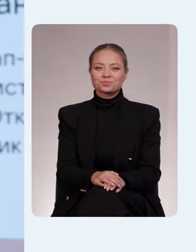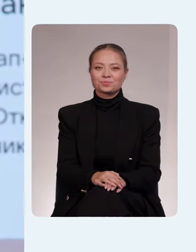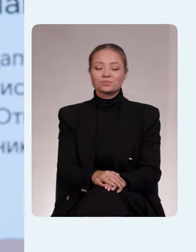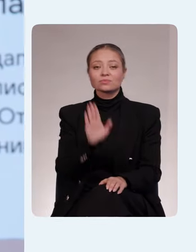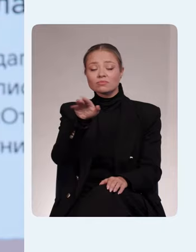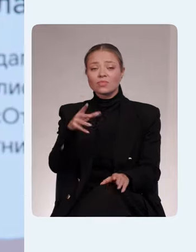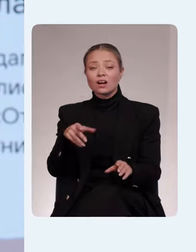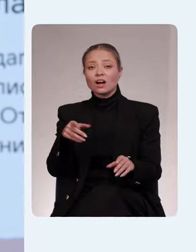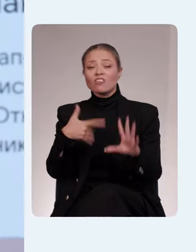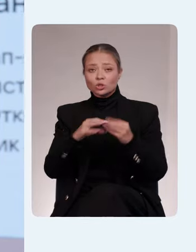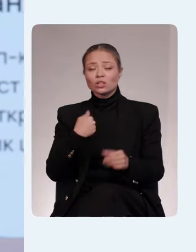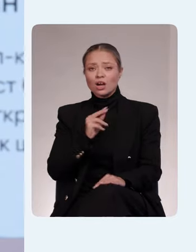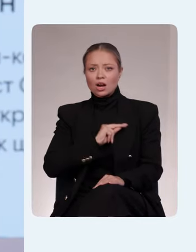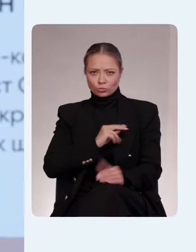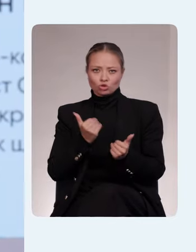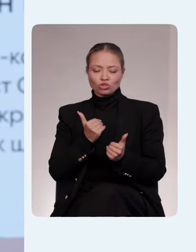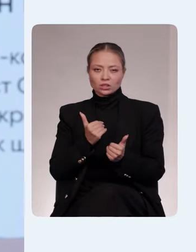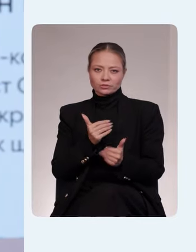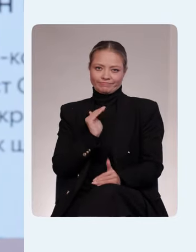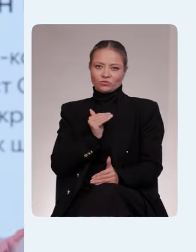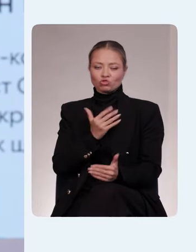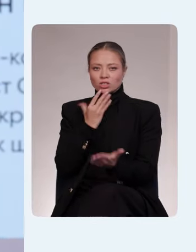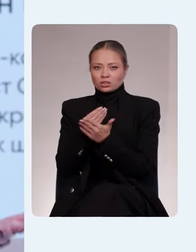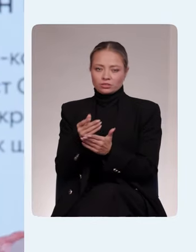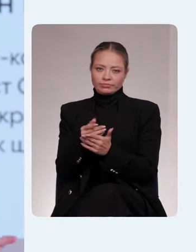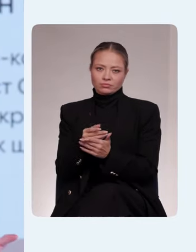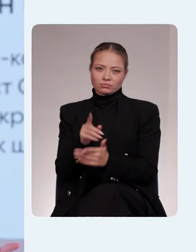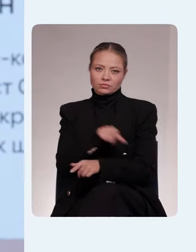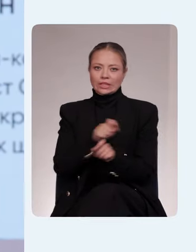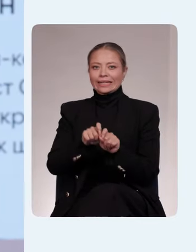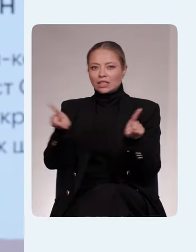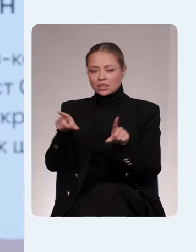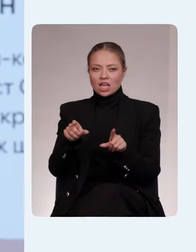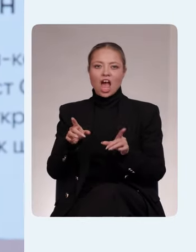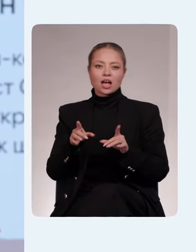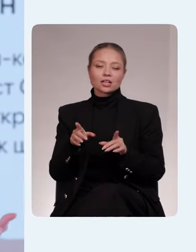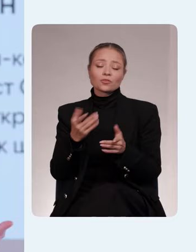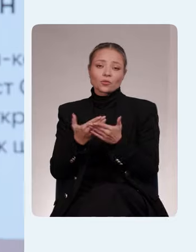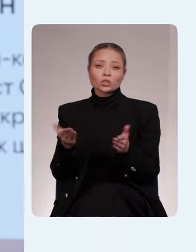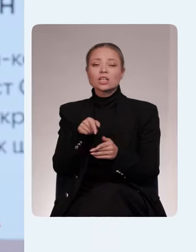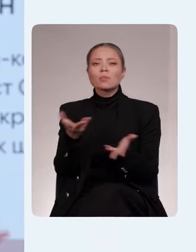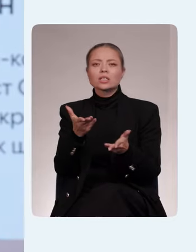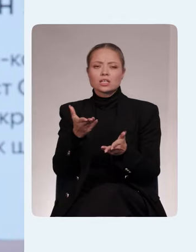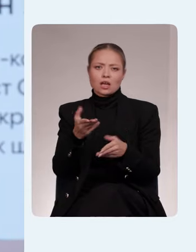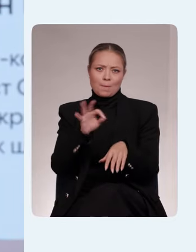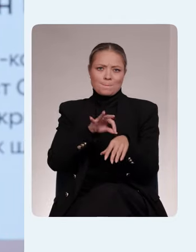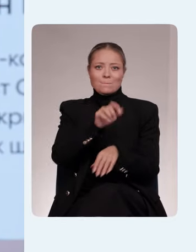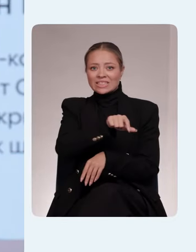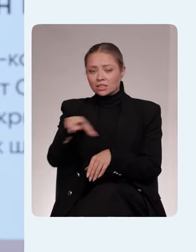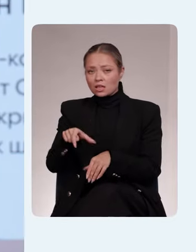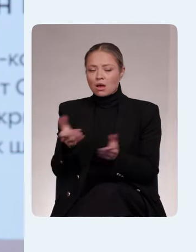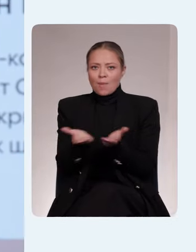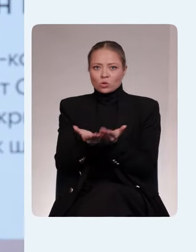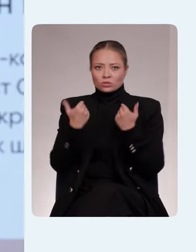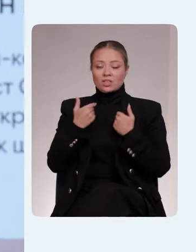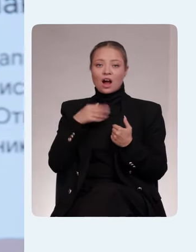Слушайте, я работаю сейчас в частной клинике неврологической. И там пациенты некоторые похожи на меня. Я когда